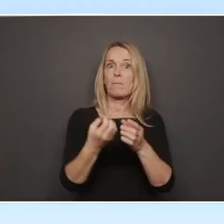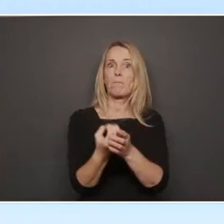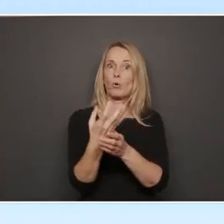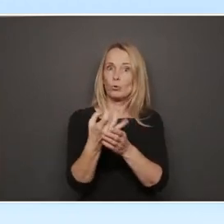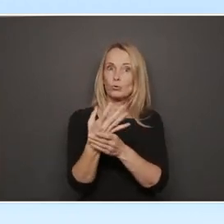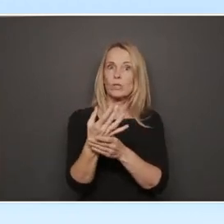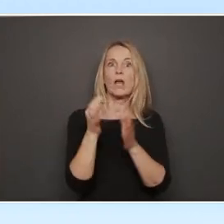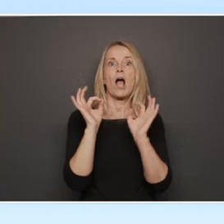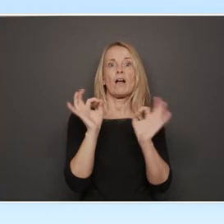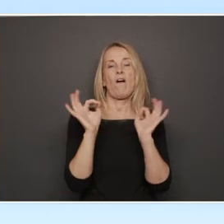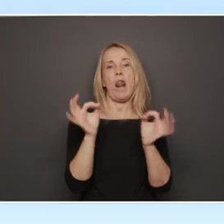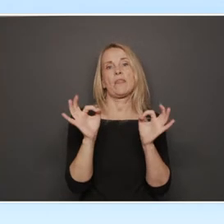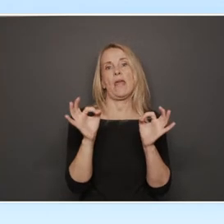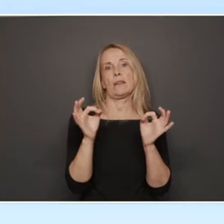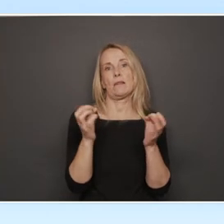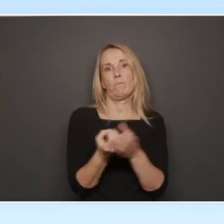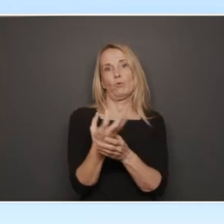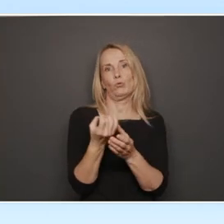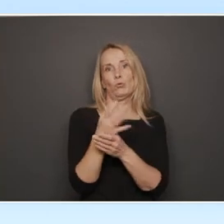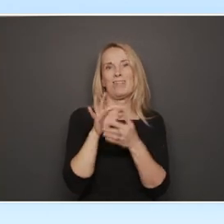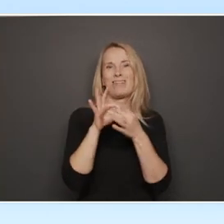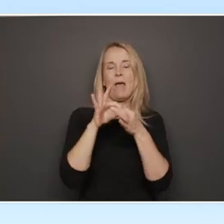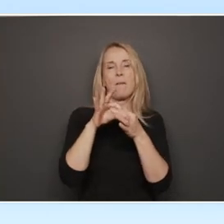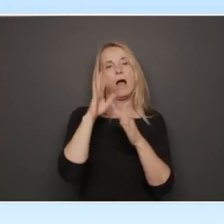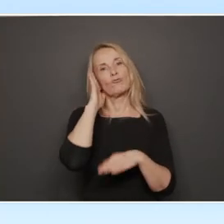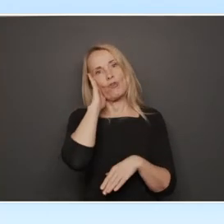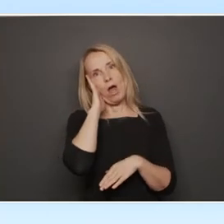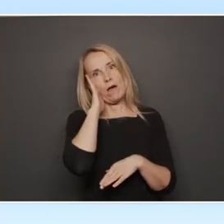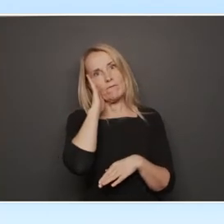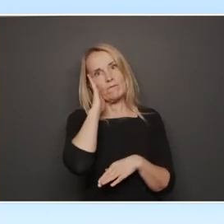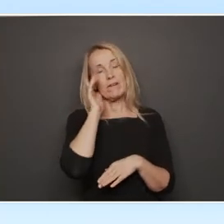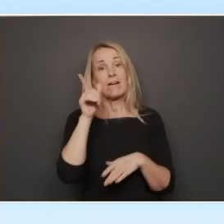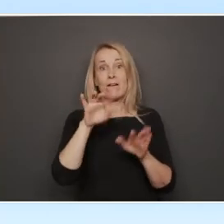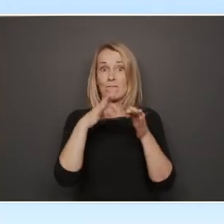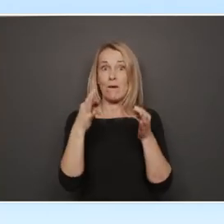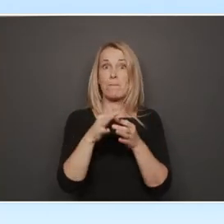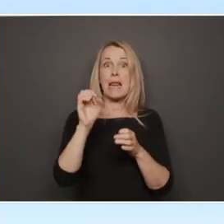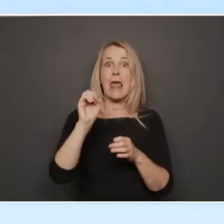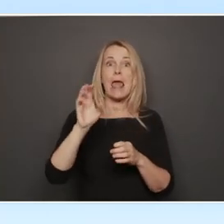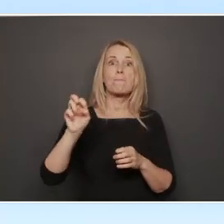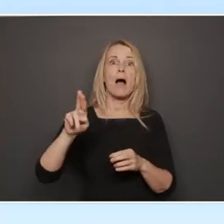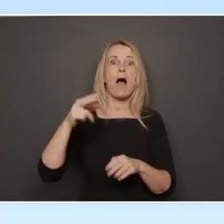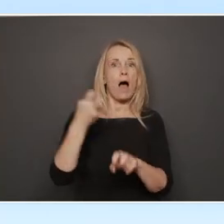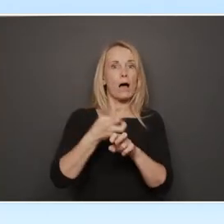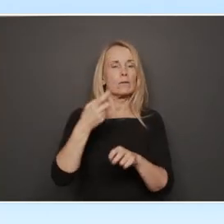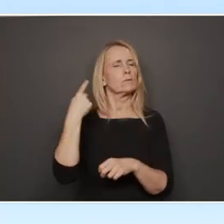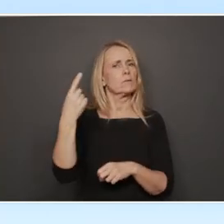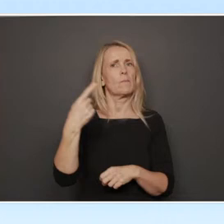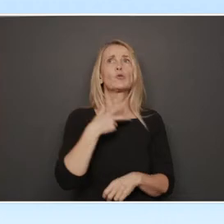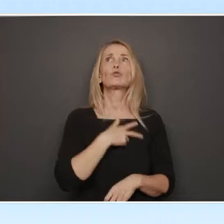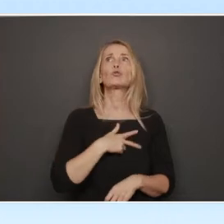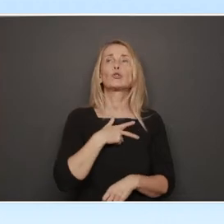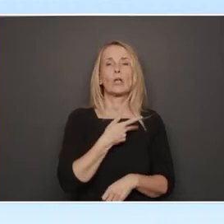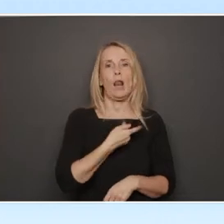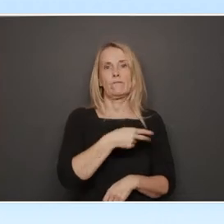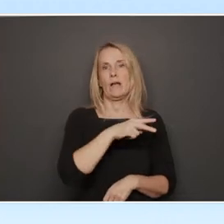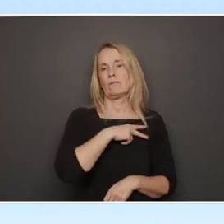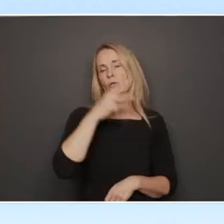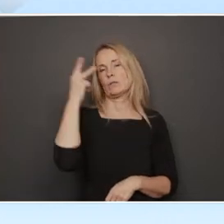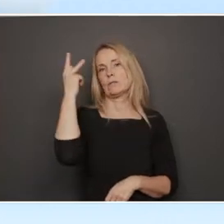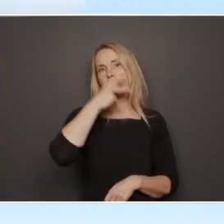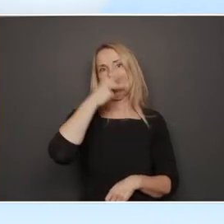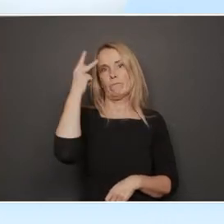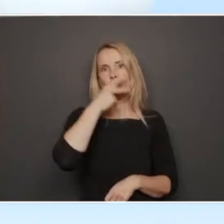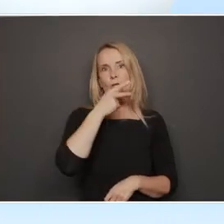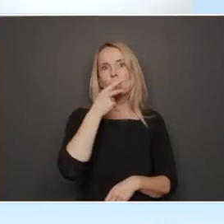Qualitätsprodukte rund um das Thema Schlaf. Für die Familie Eberharter ist soziale Verantwortung eine Selbstverständlichkeit und will daher